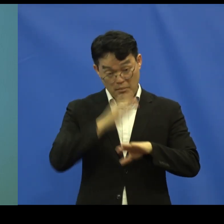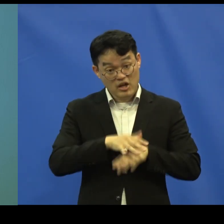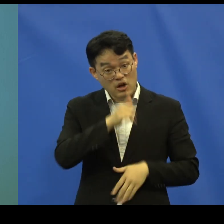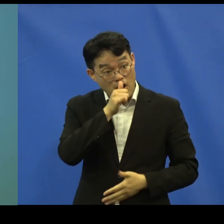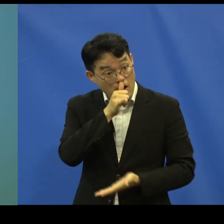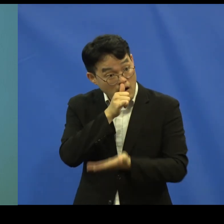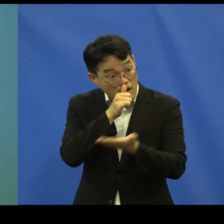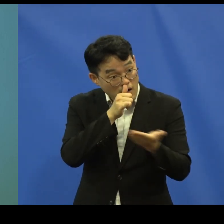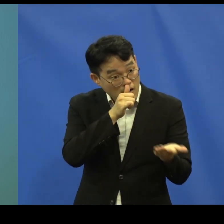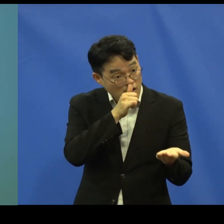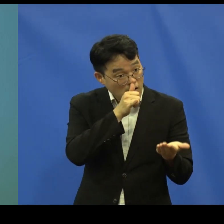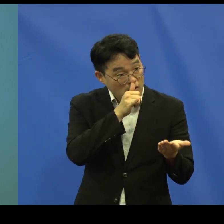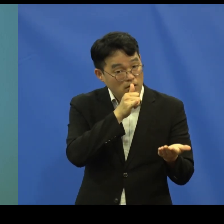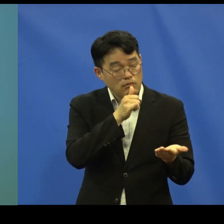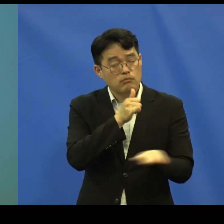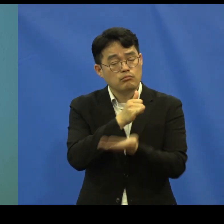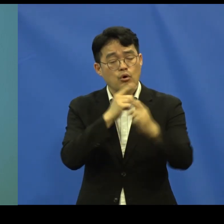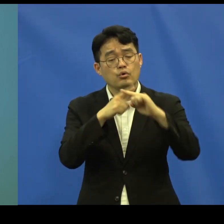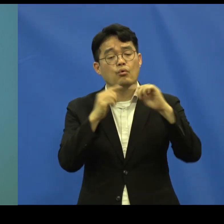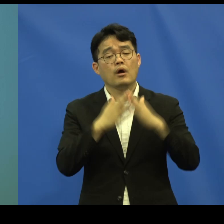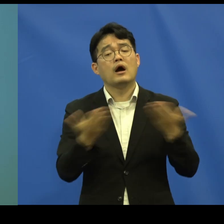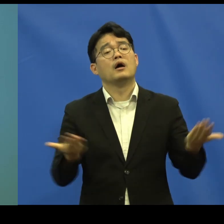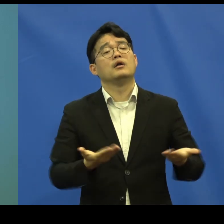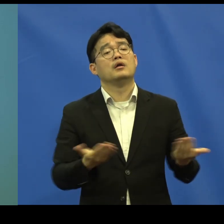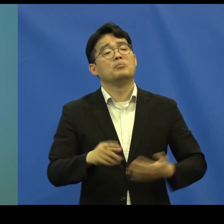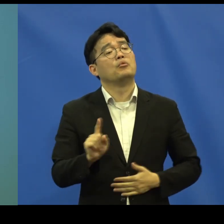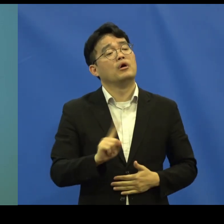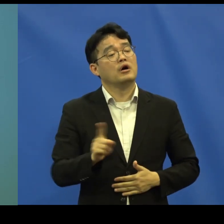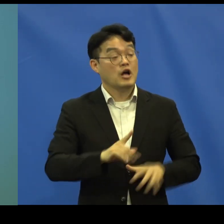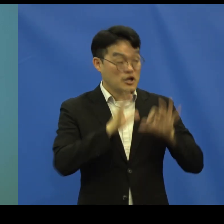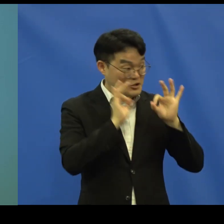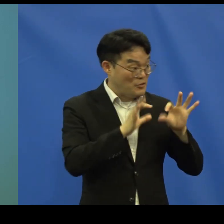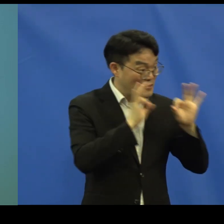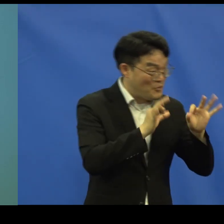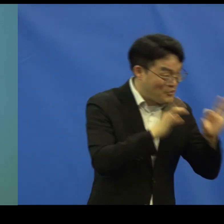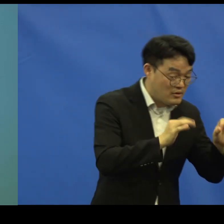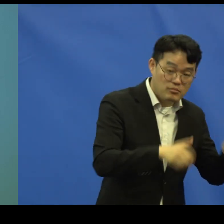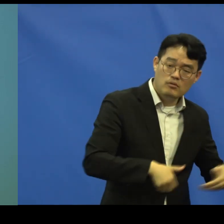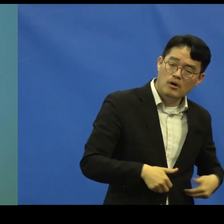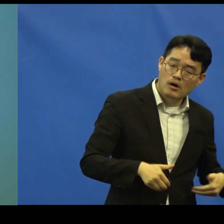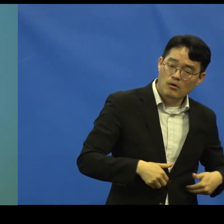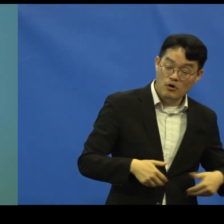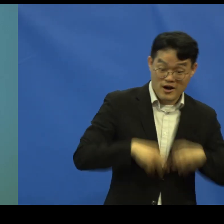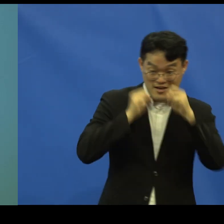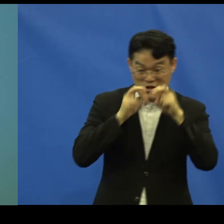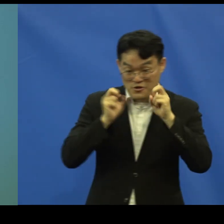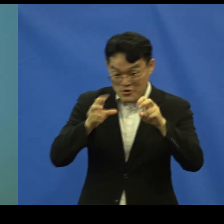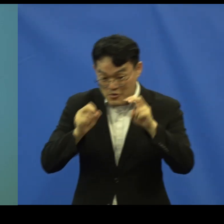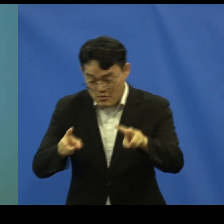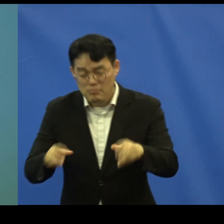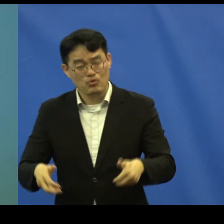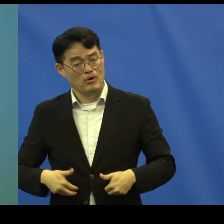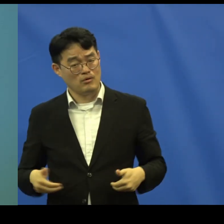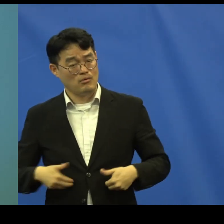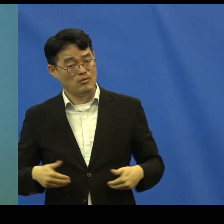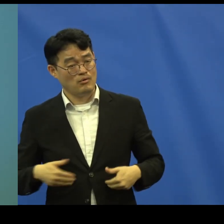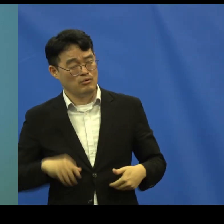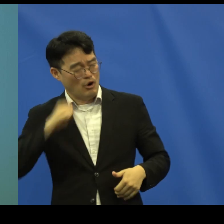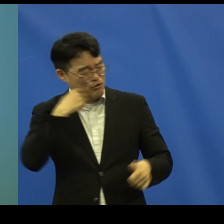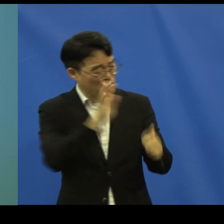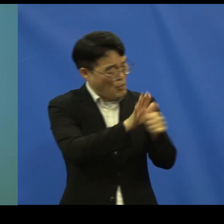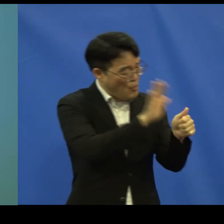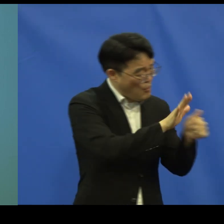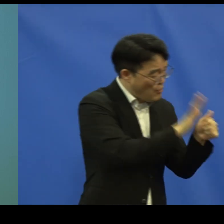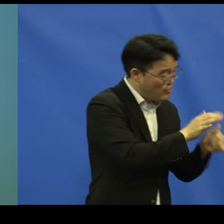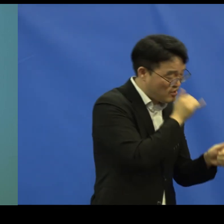놓여 있습니까? 여러분, 교회가 해야 될 일들이 많이 있죠. 전도도 하고 선교도 하고 구제도 하고 봉사도 하고. 그러나